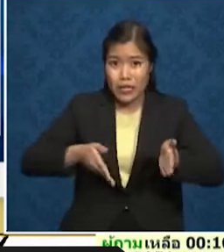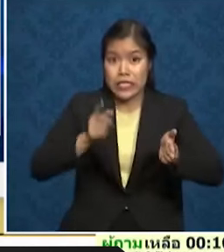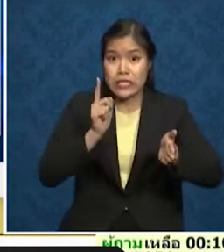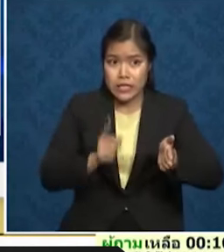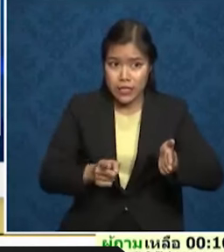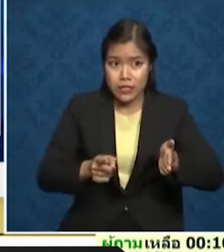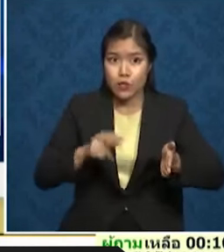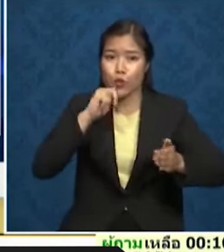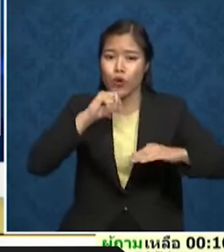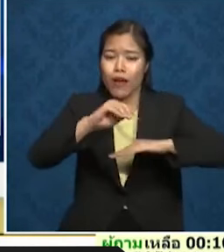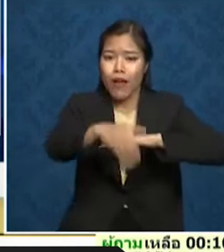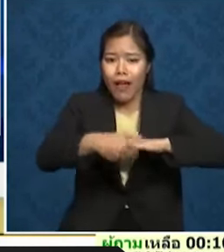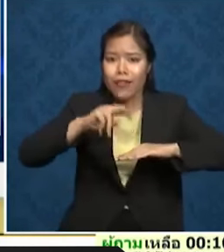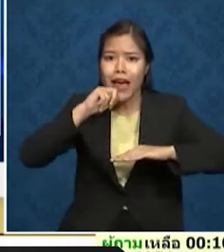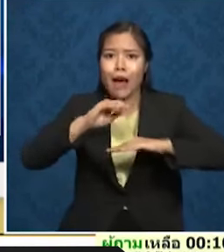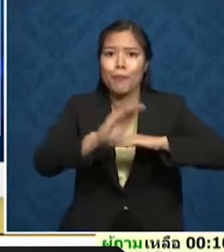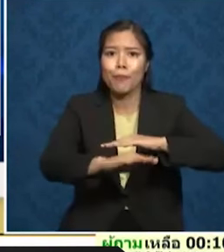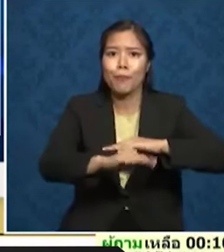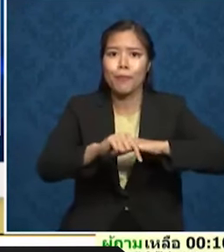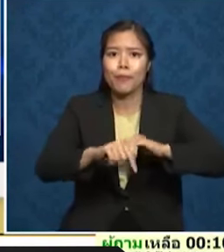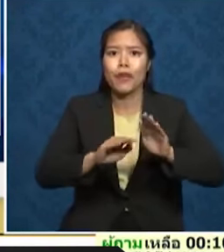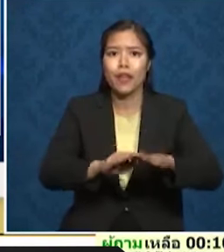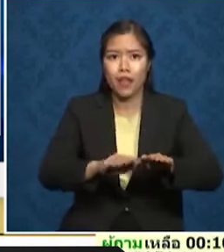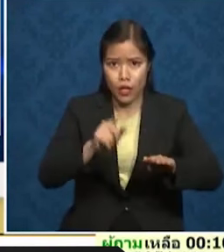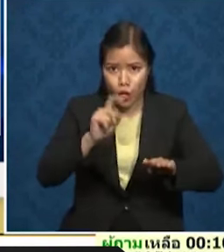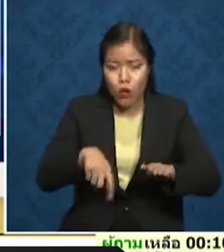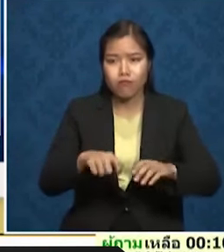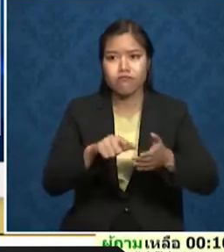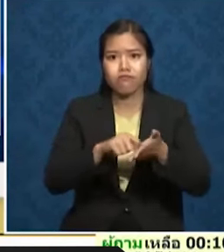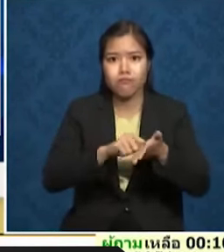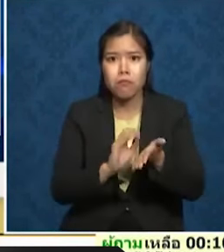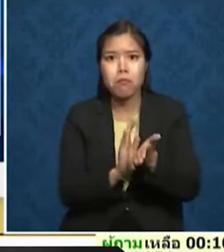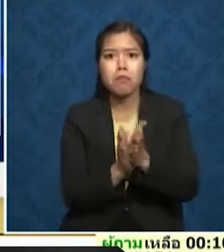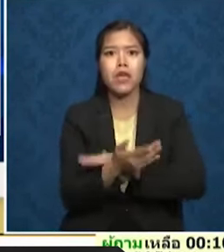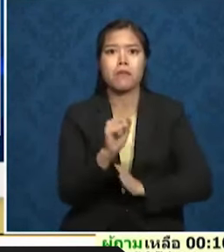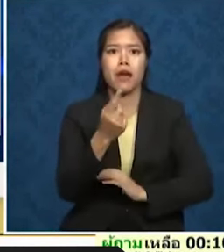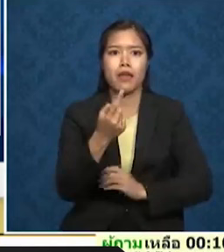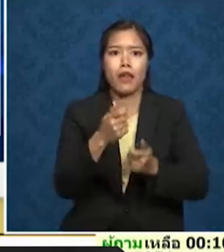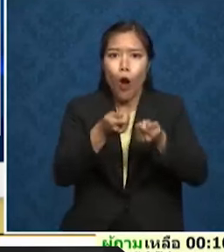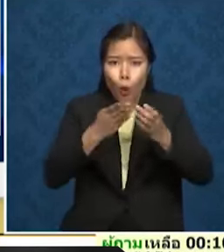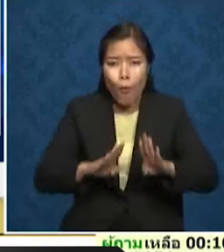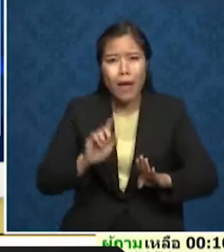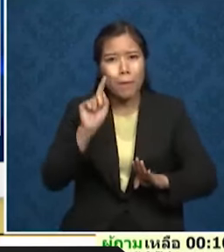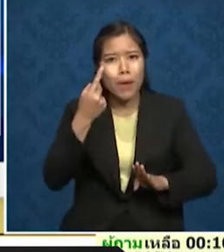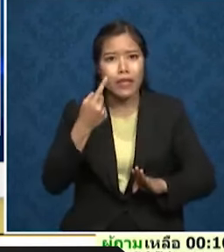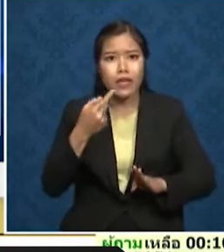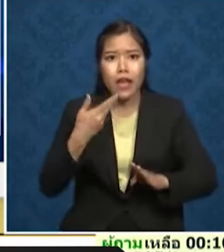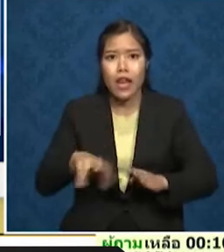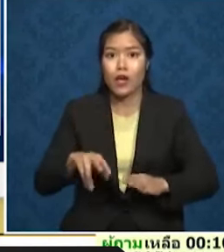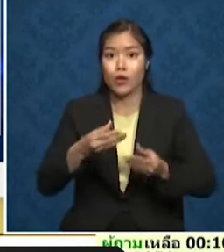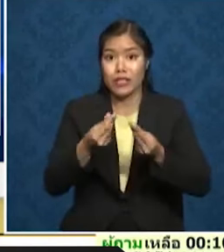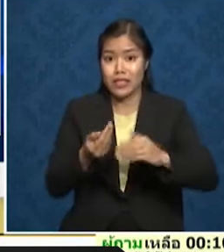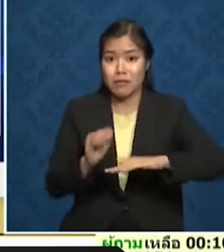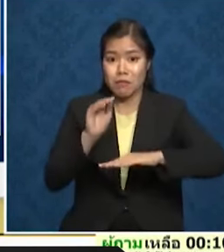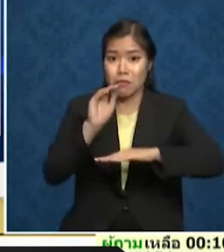ที่เก็บกักน้ำจึงจำเป็นจะต้องมีการปรับปรุงแบบนะคะซึ่งงานปรับถมดินพื้นที่เป็นงานก่อสร้